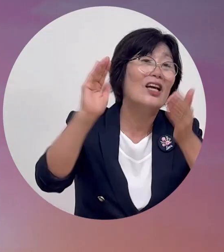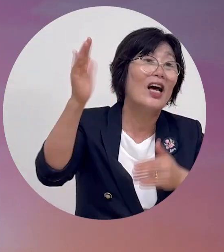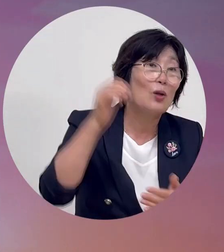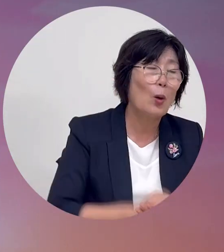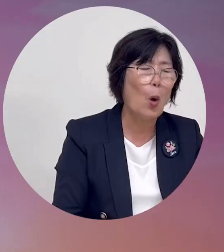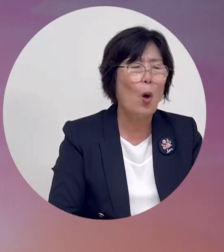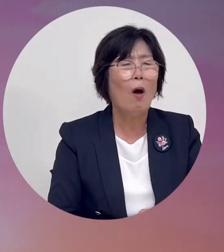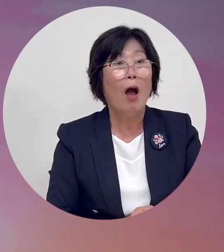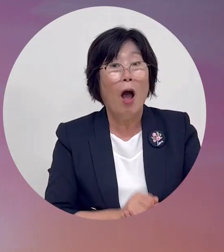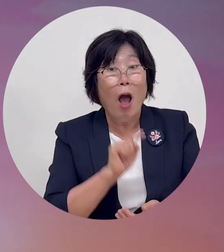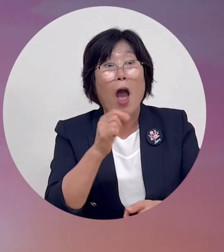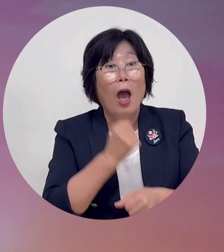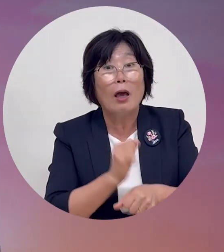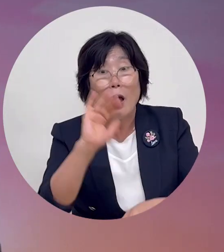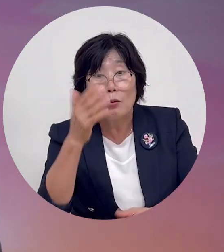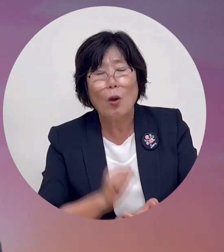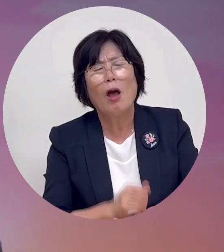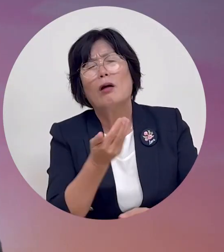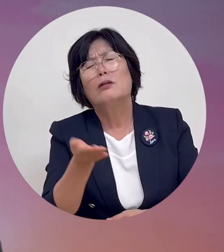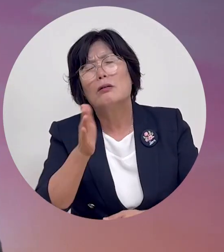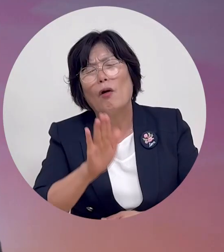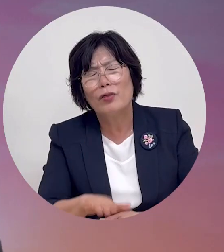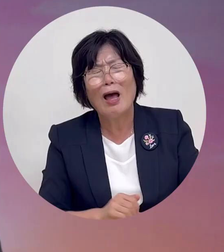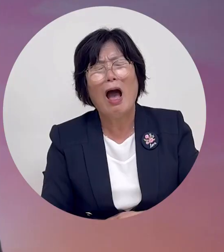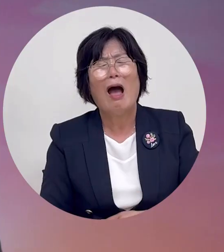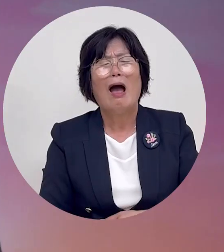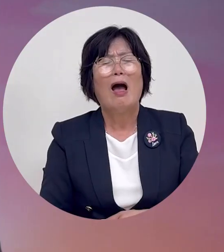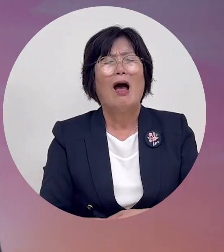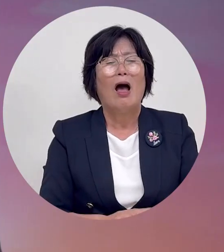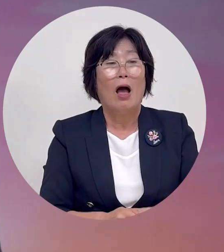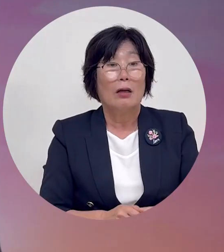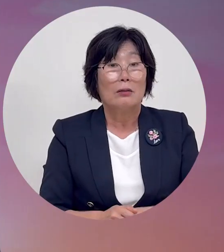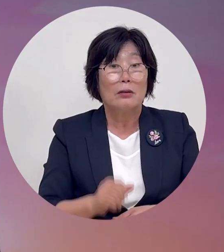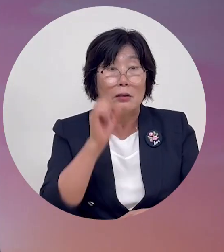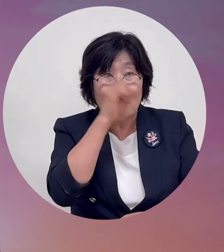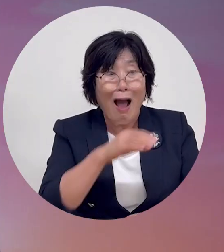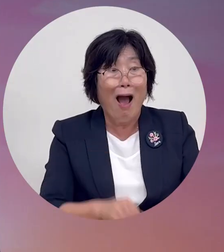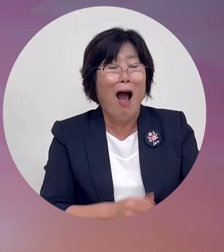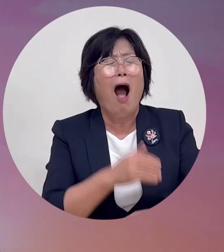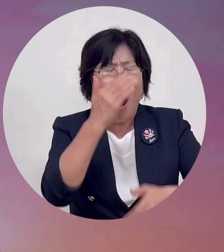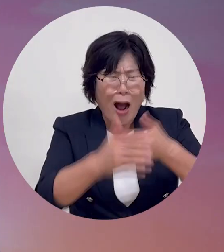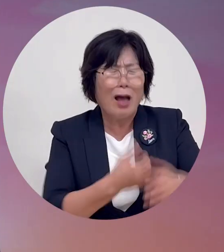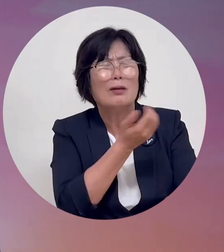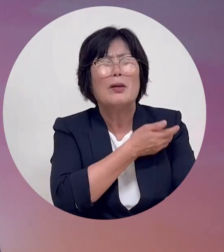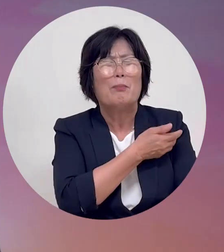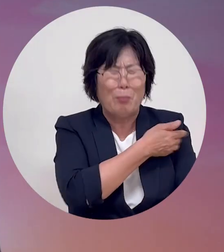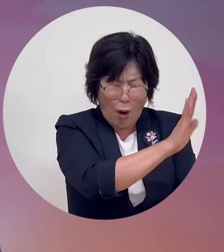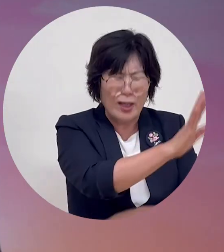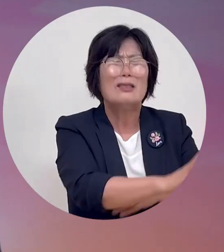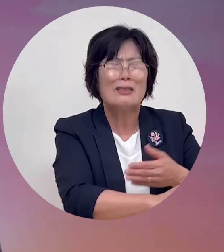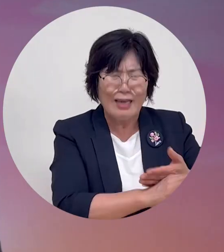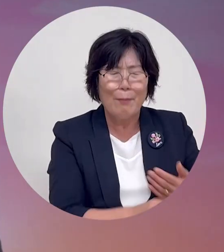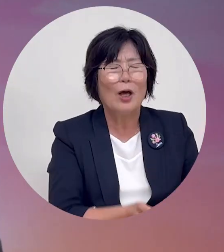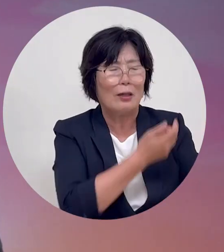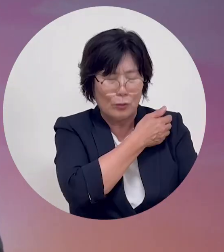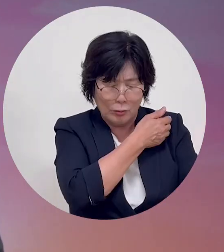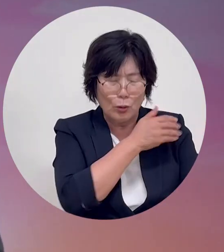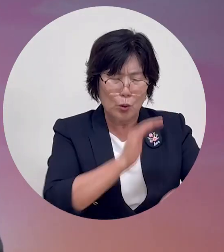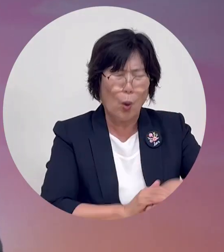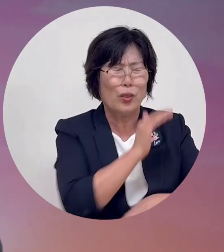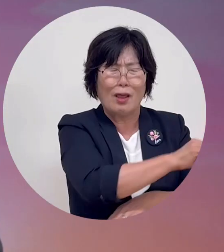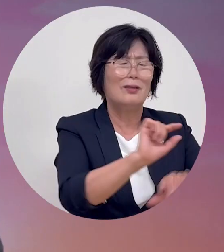놔두신다? 그렇죠. 버린 자라면 놔두시겠죠. 안 버린 자라면,